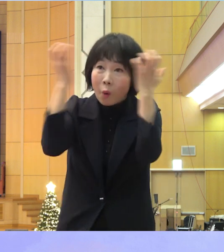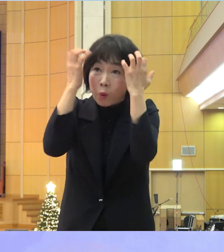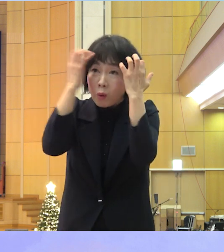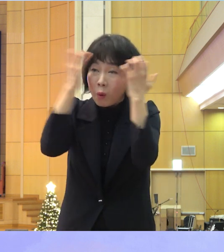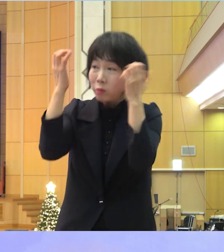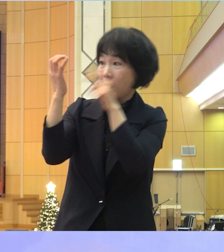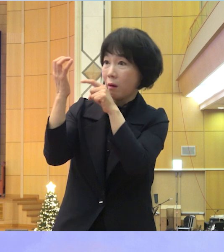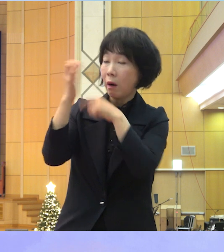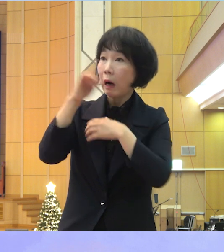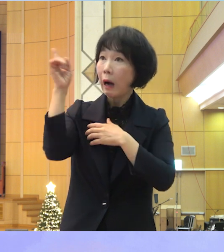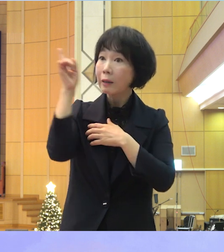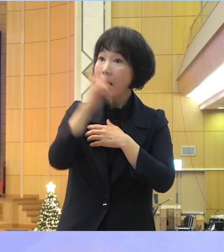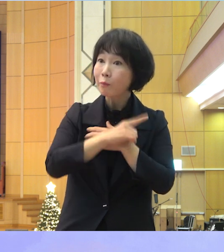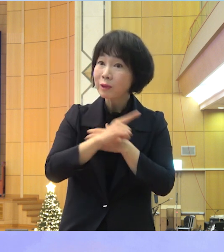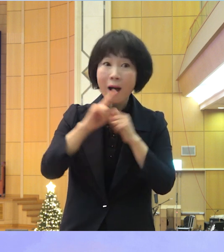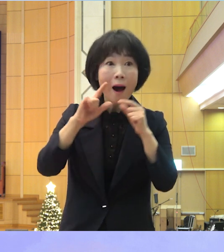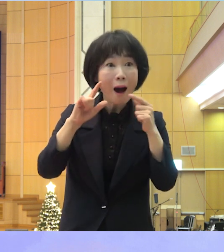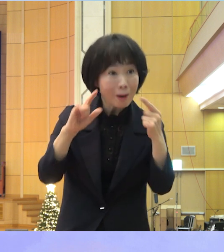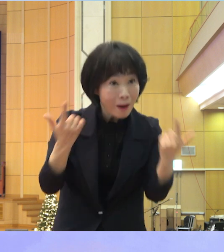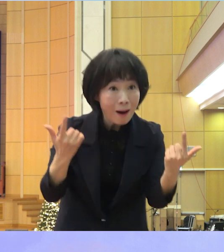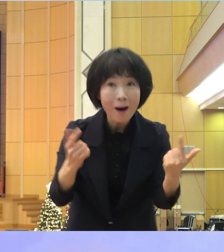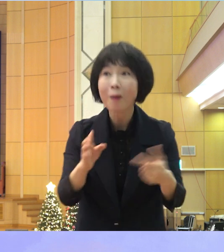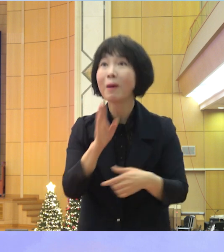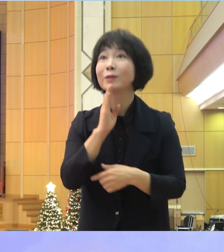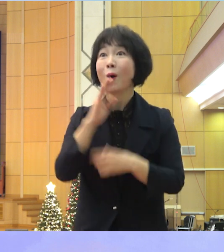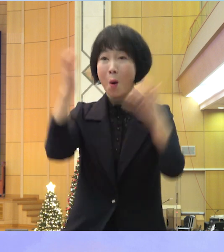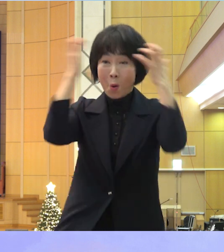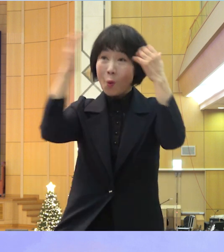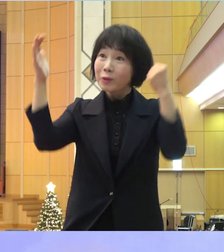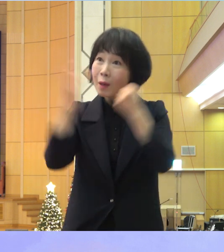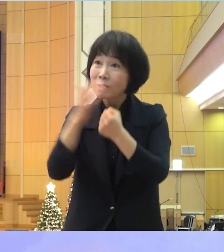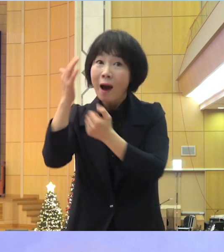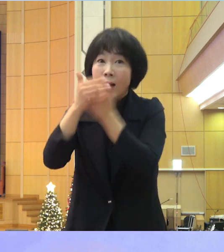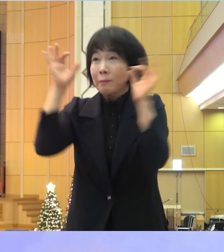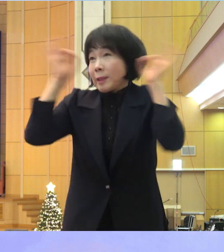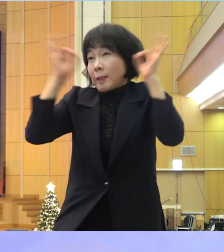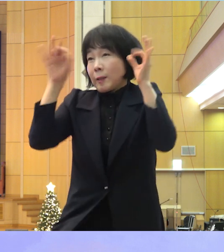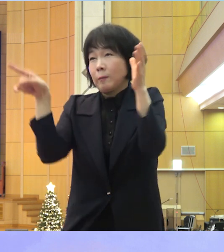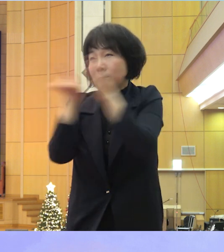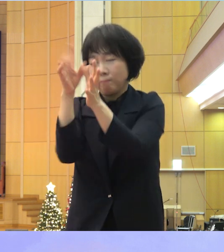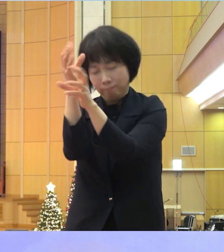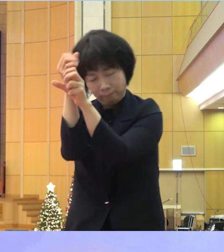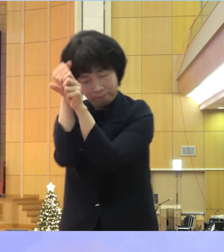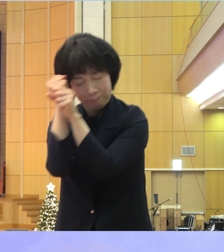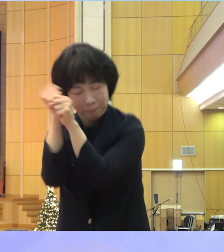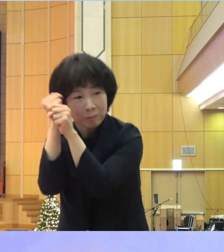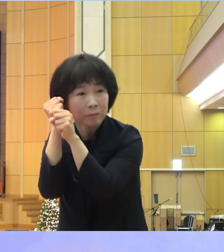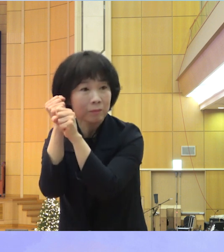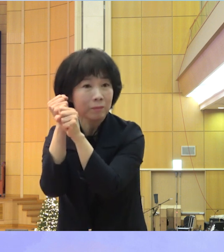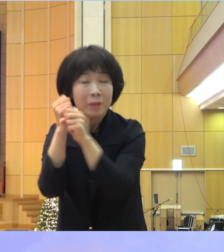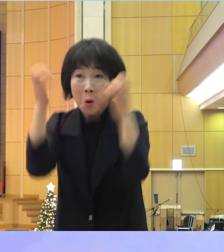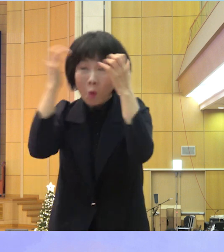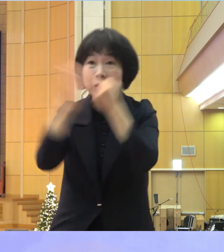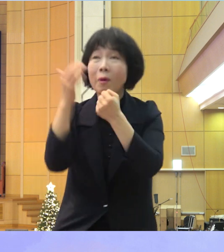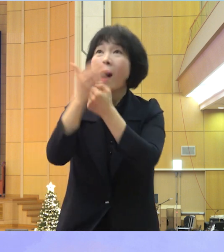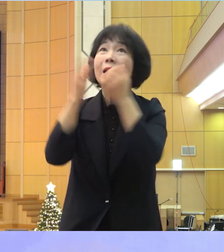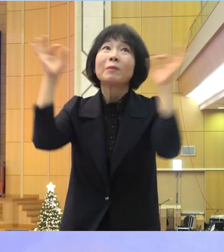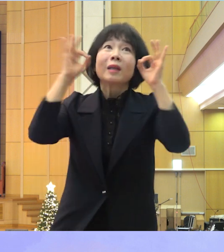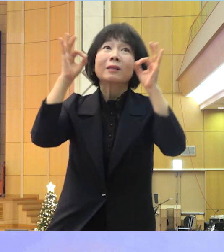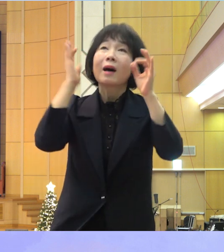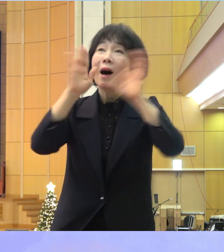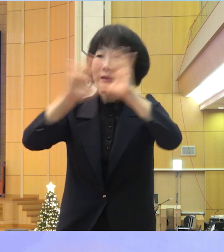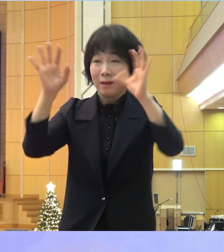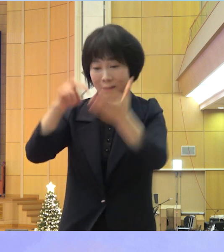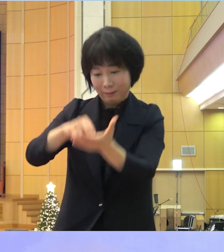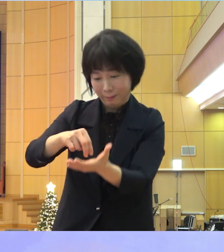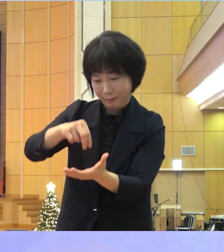깨닫고 보면 고통을 통해서 내가 주님을 찾게 되고 내가 영원한 생명을 찾게 되고 영원한 천국을 갈 수